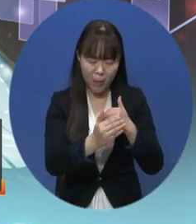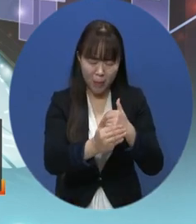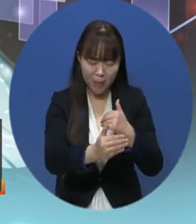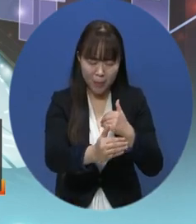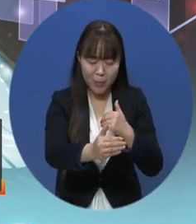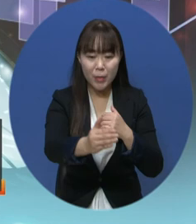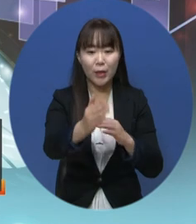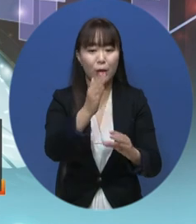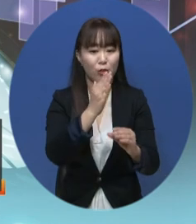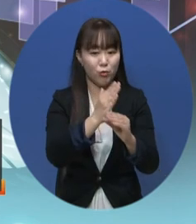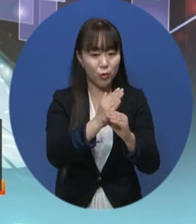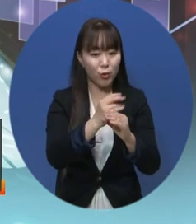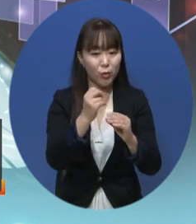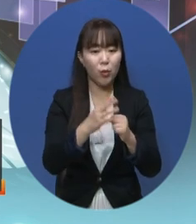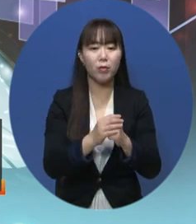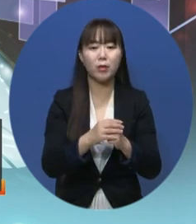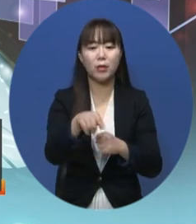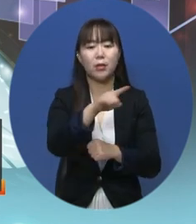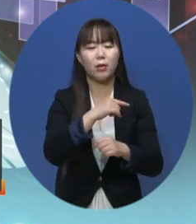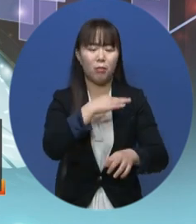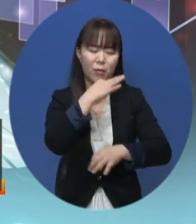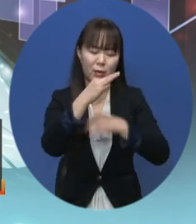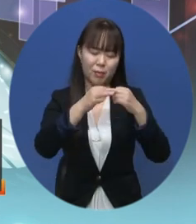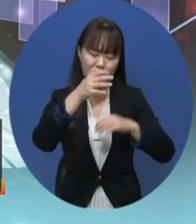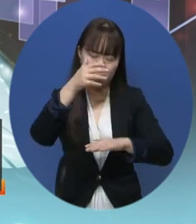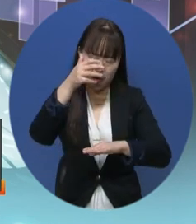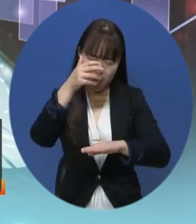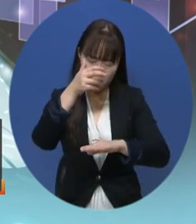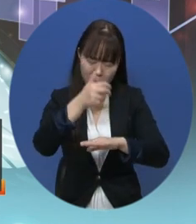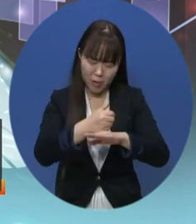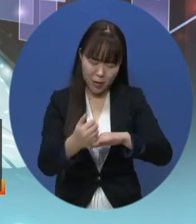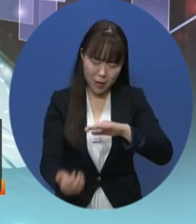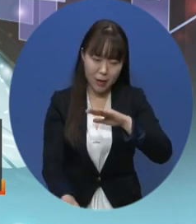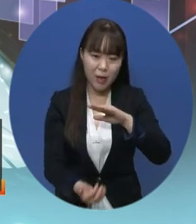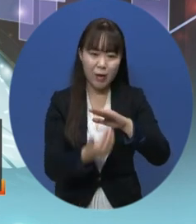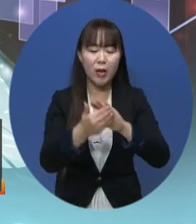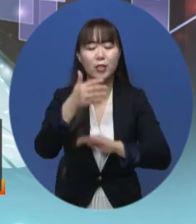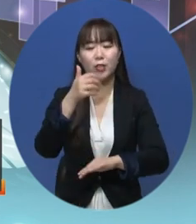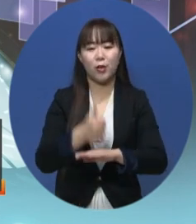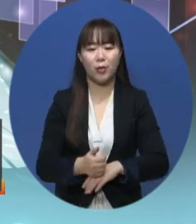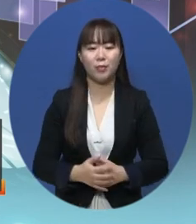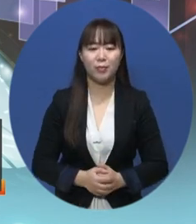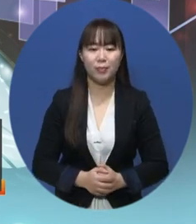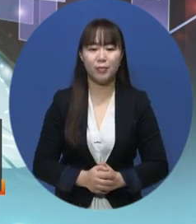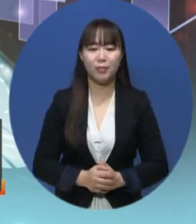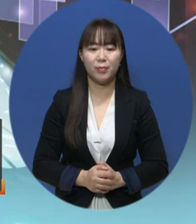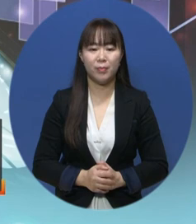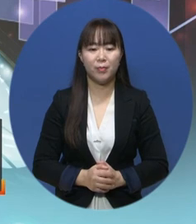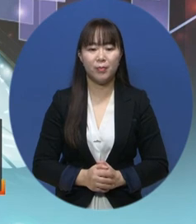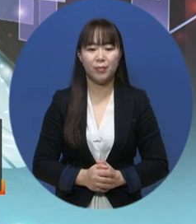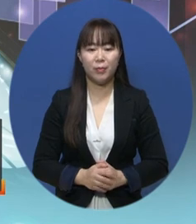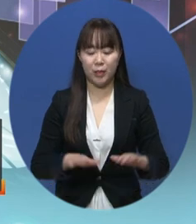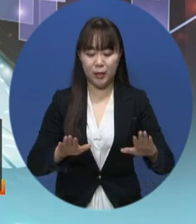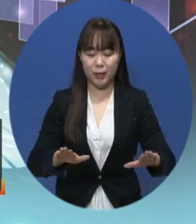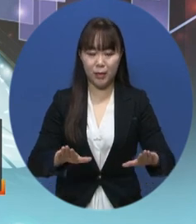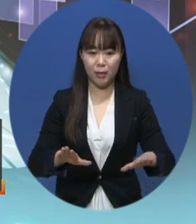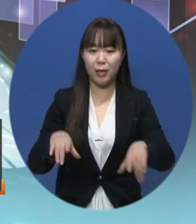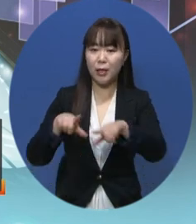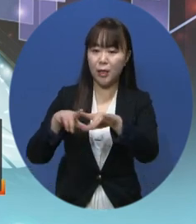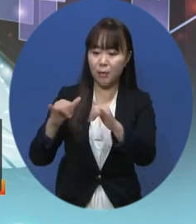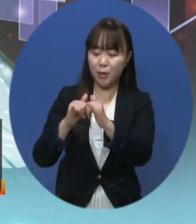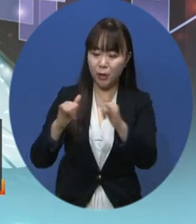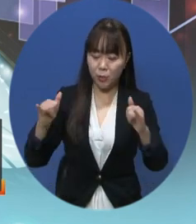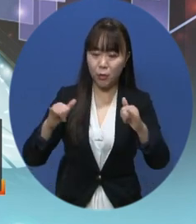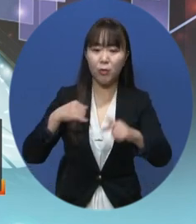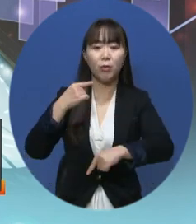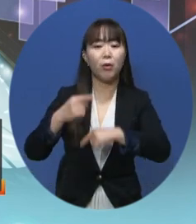잡아가는 과정이며 이들의 외침 끝에 이루어진 결과일 것입니다. 이제는